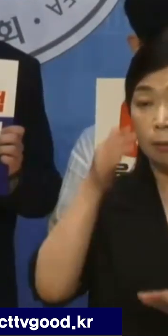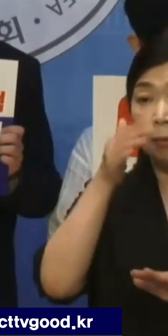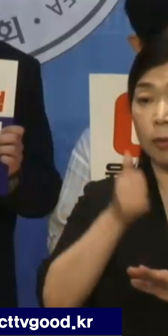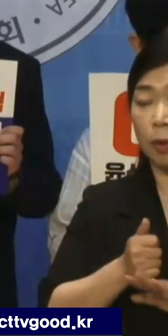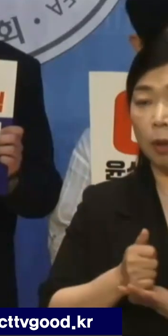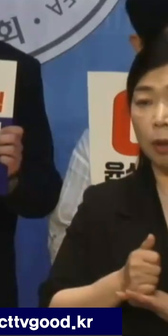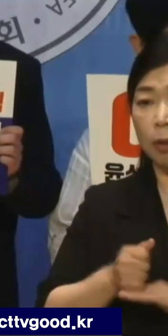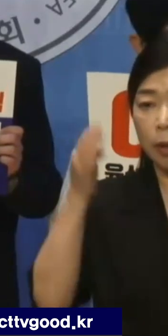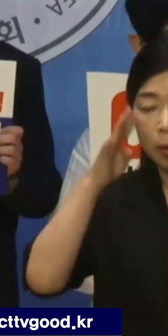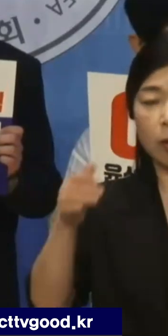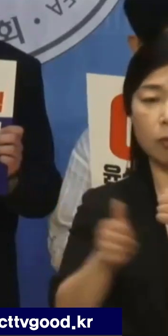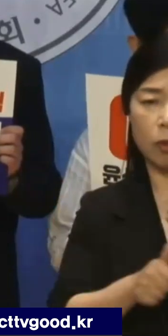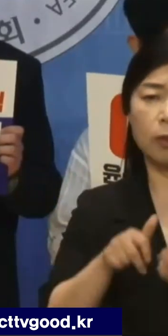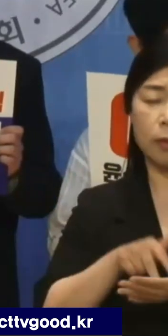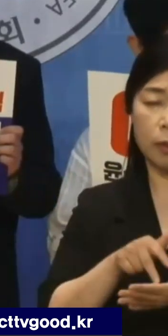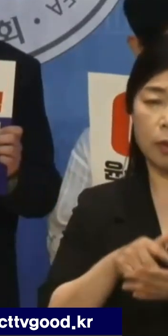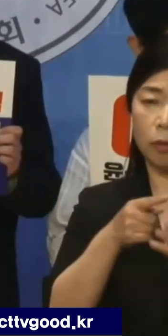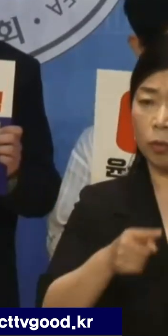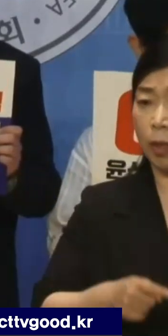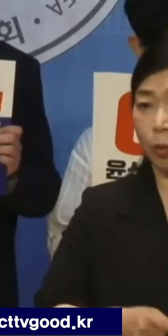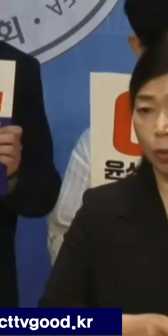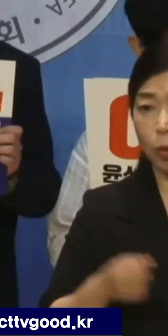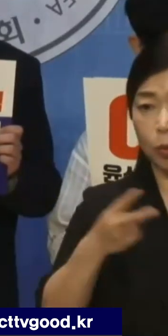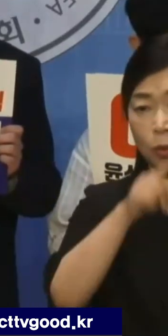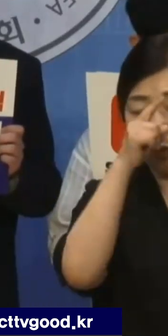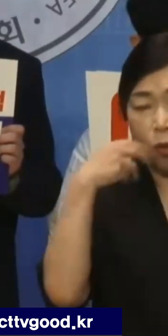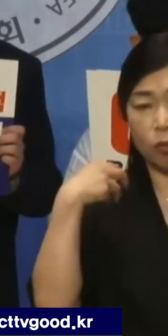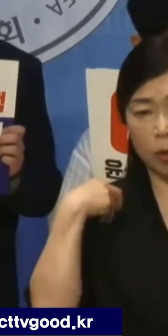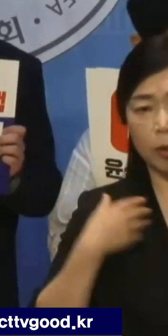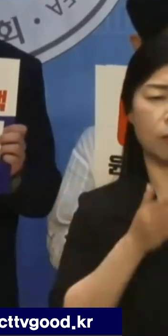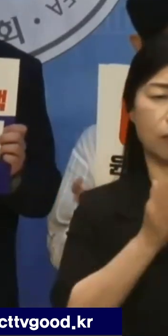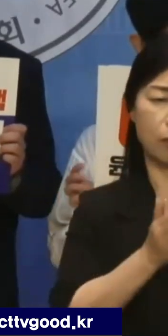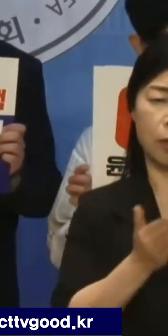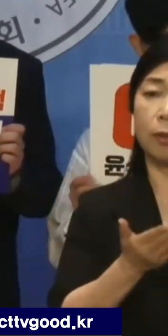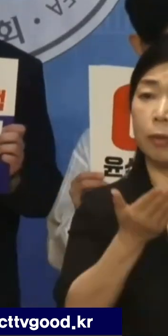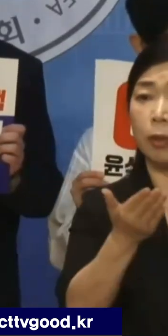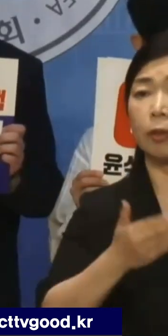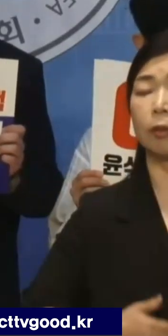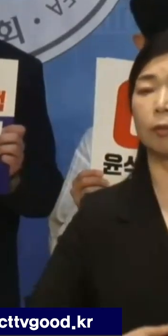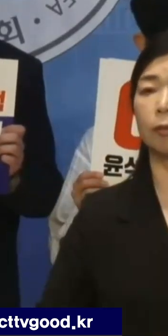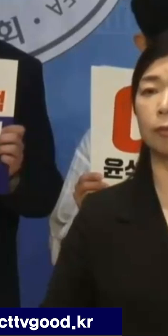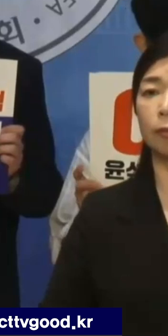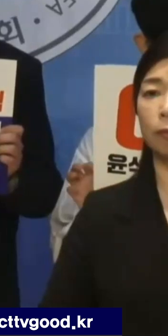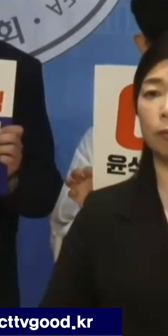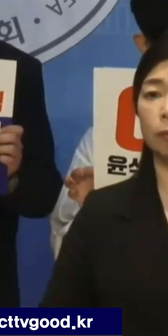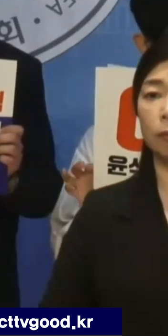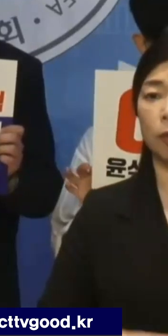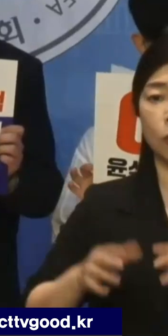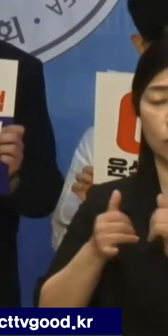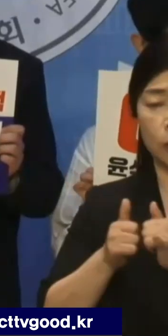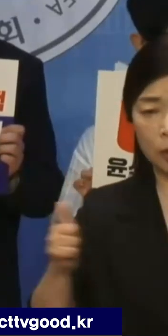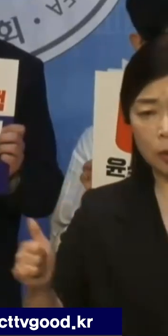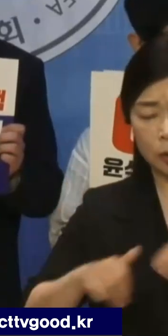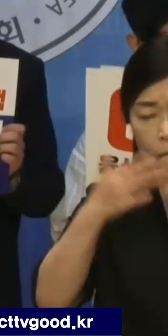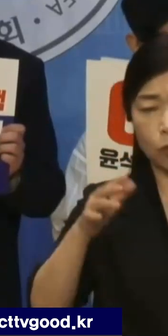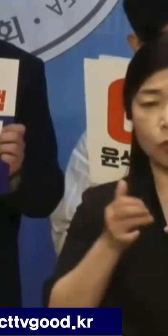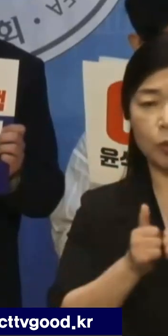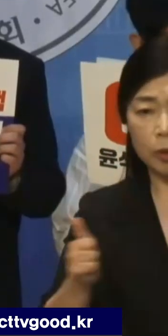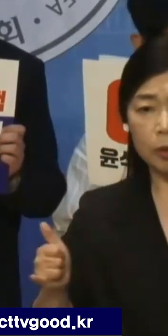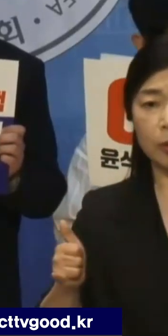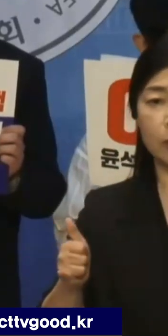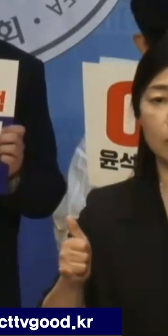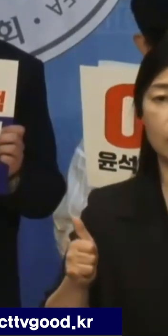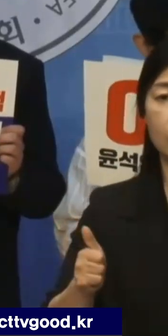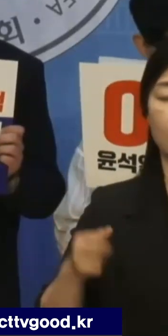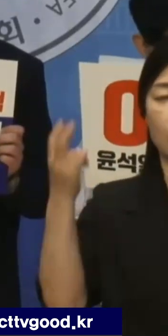마지막으로 우리 대학생위원회가 윤석열 대통령과 정부 여당에 간곡히 호소합니다. 우리 국민은 전국민 청력